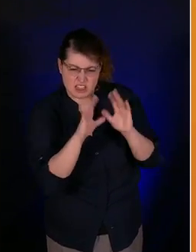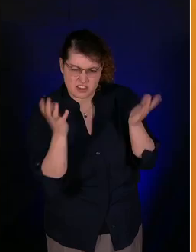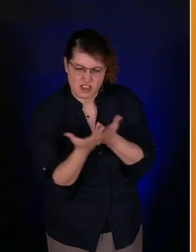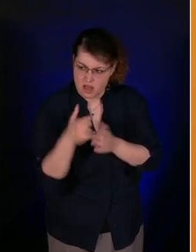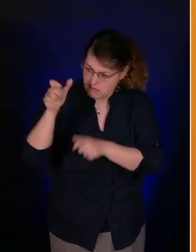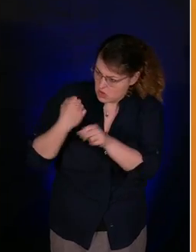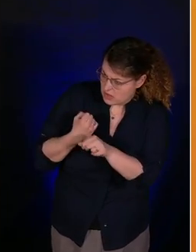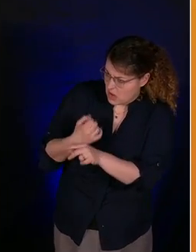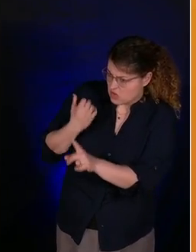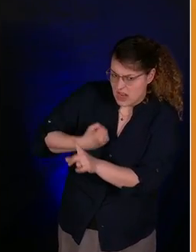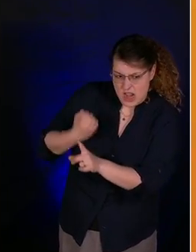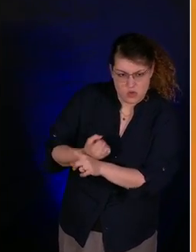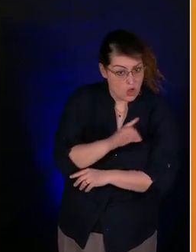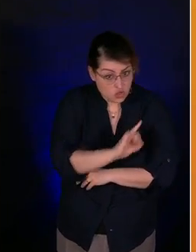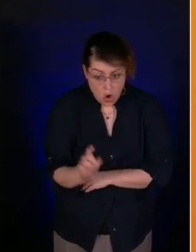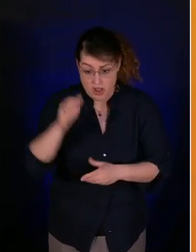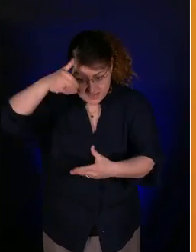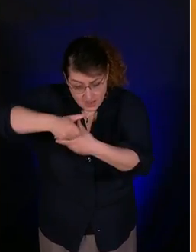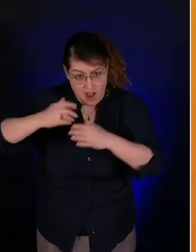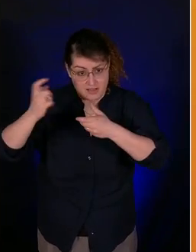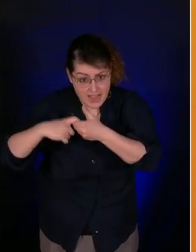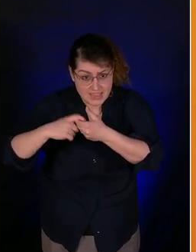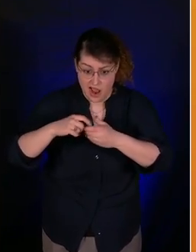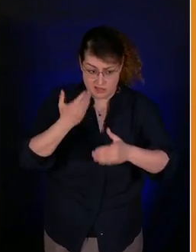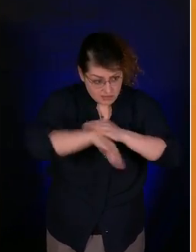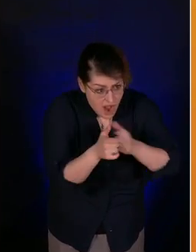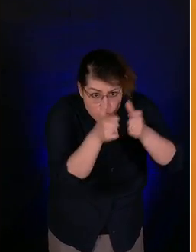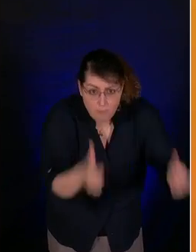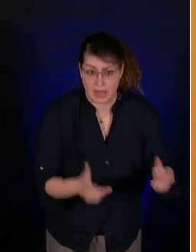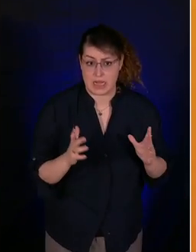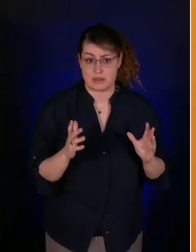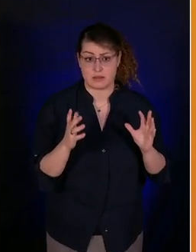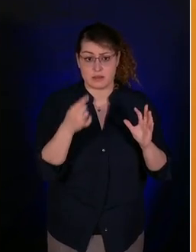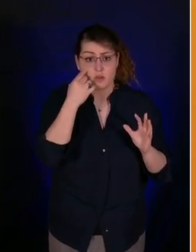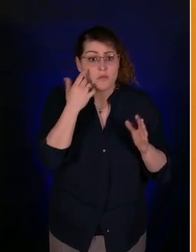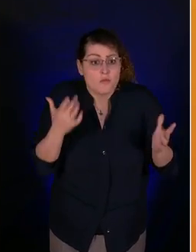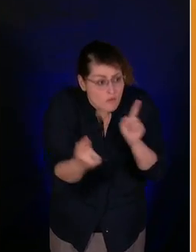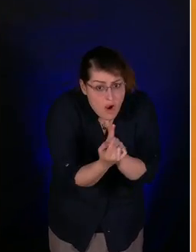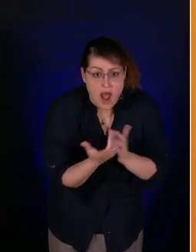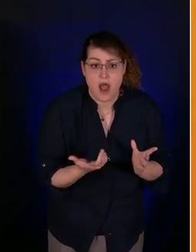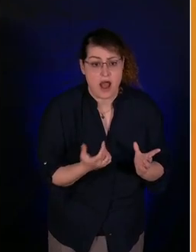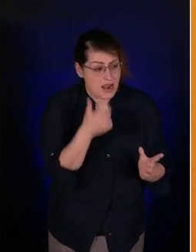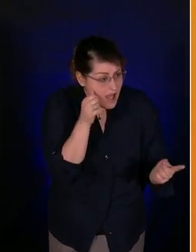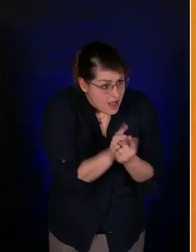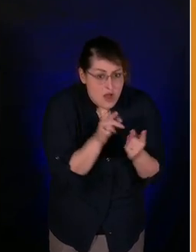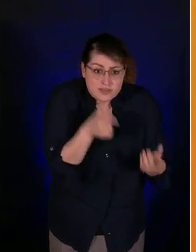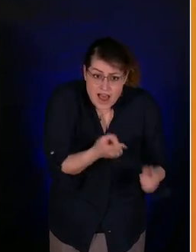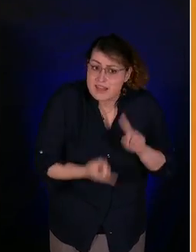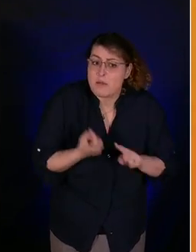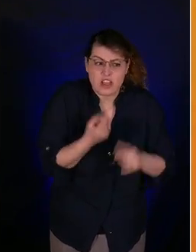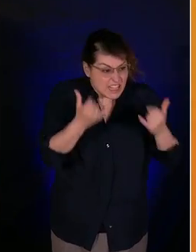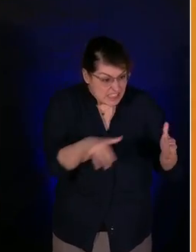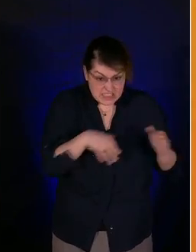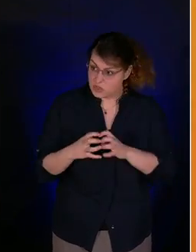travailleurs dans la lutte. C'est dans les syndicats, c'est dans les boîtes, c'est quand on va les voir, c'est quand on va les voir. C'est pas